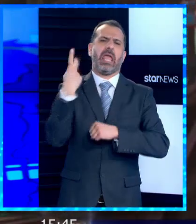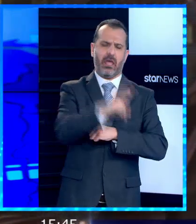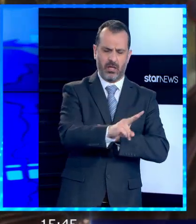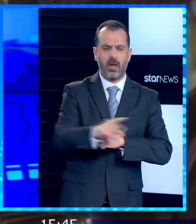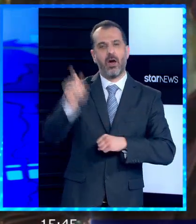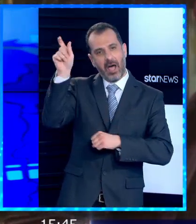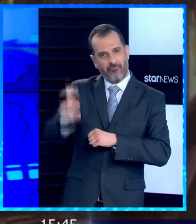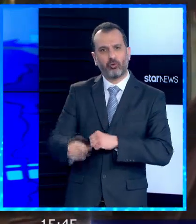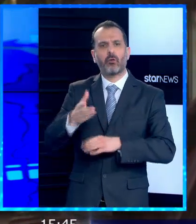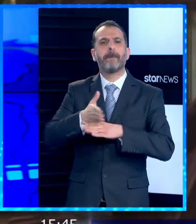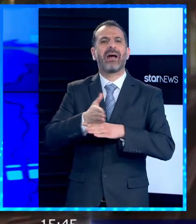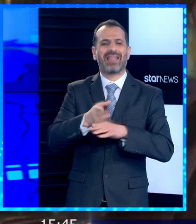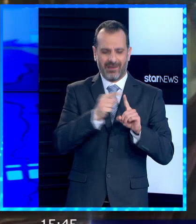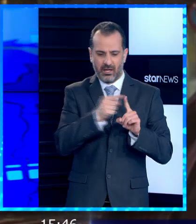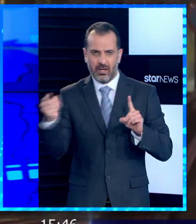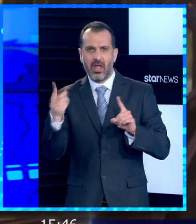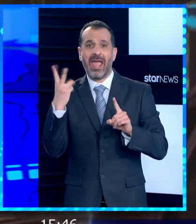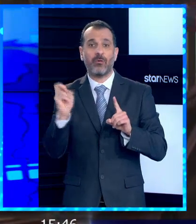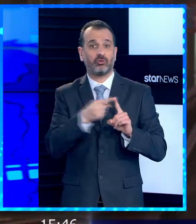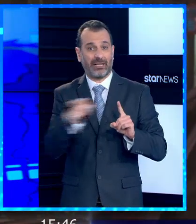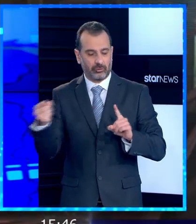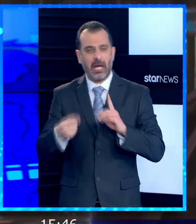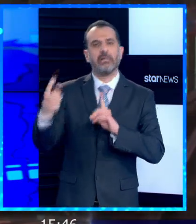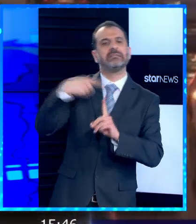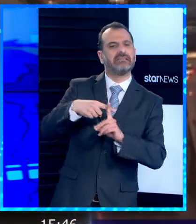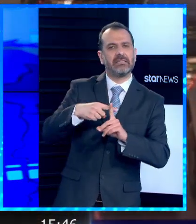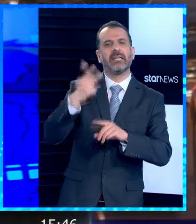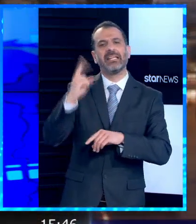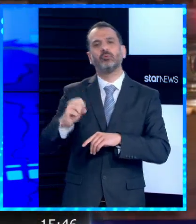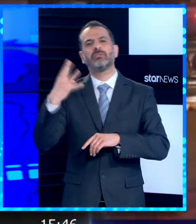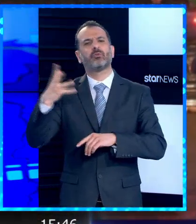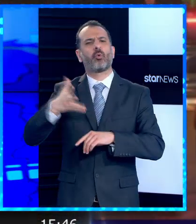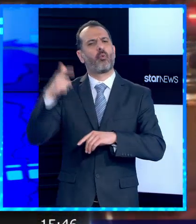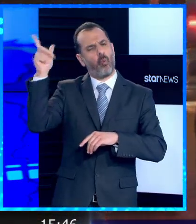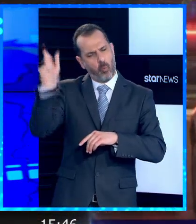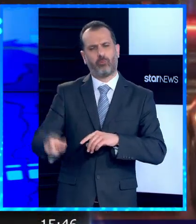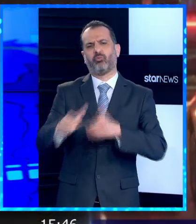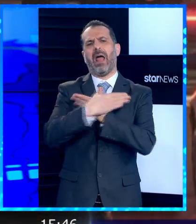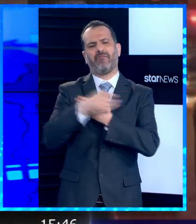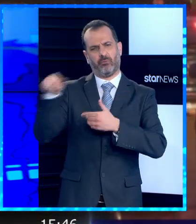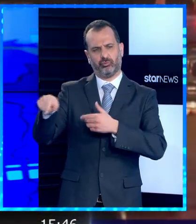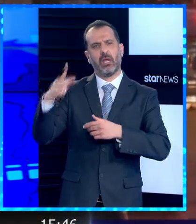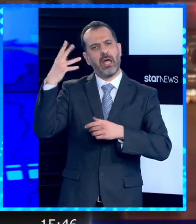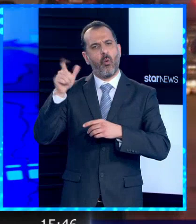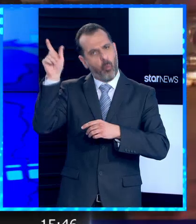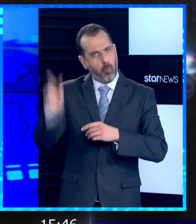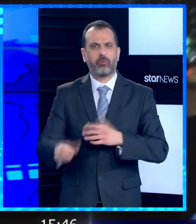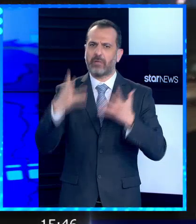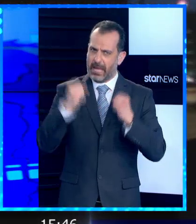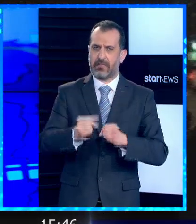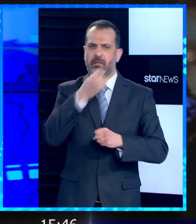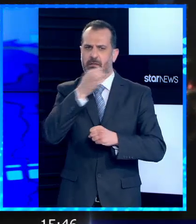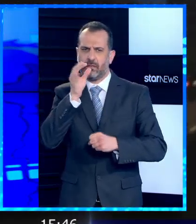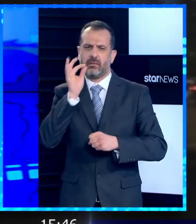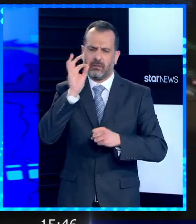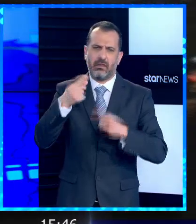του ένα μαχαίρι 20 εκατοστών και έναν 24χρονο Αλβανό που συμπλήρωνε την παρέα και είχε πάνω του επίσης